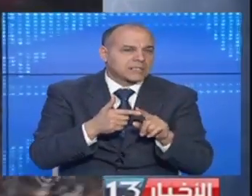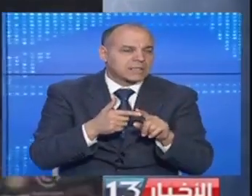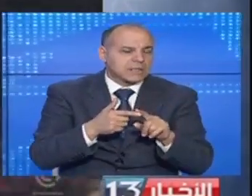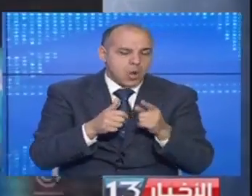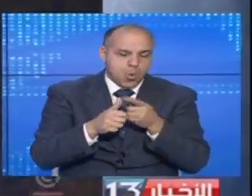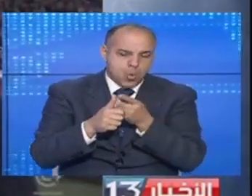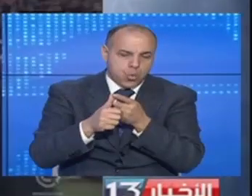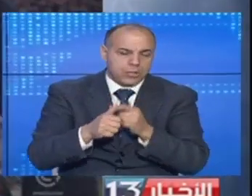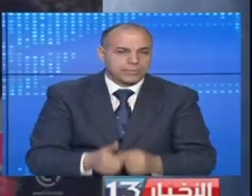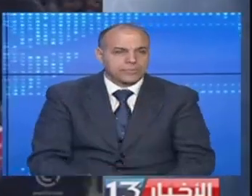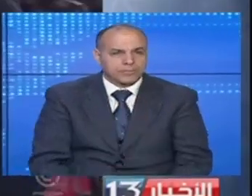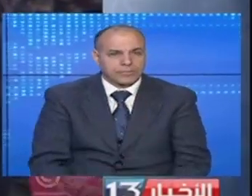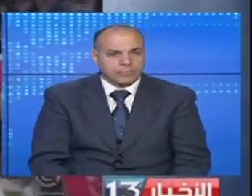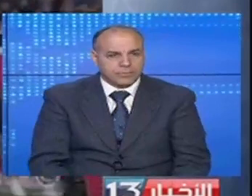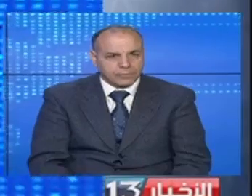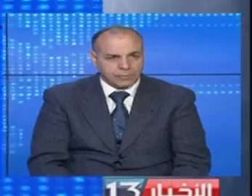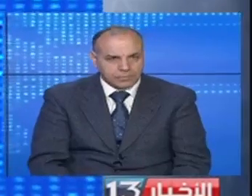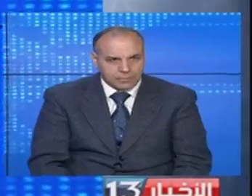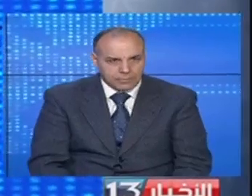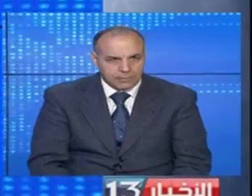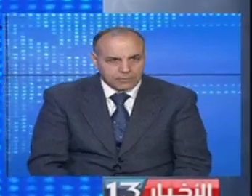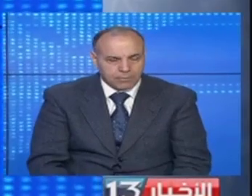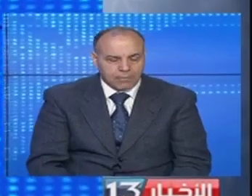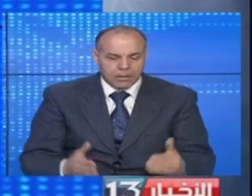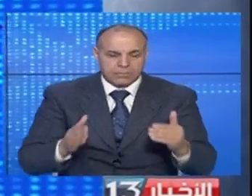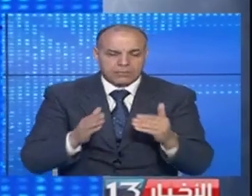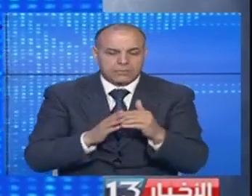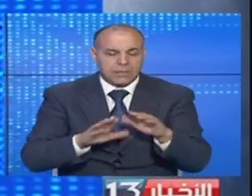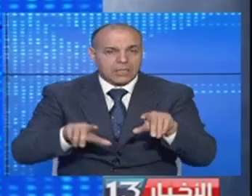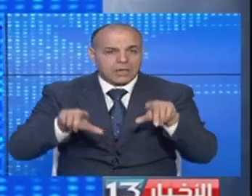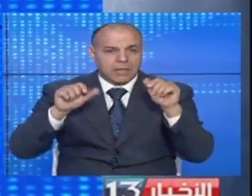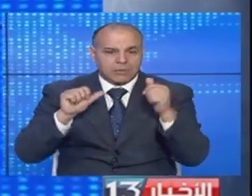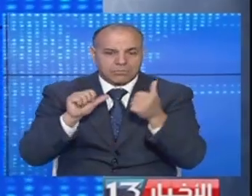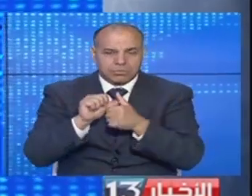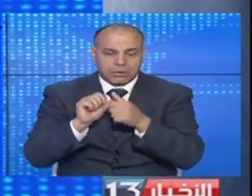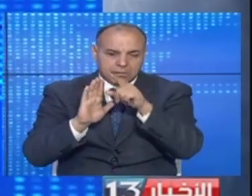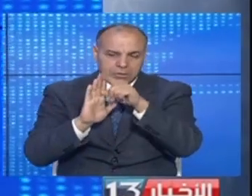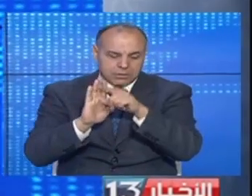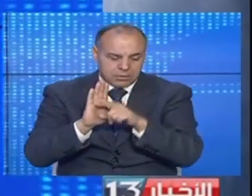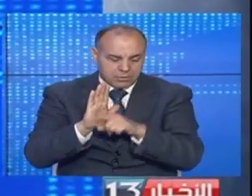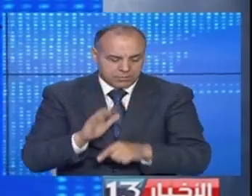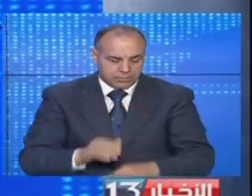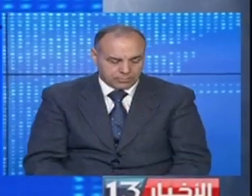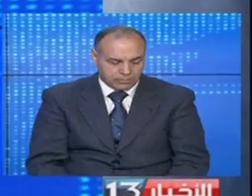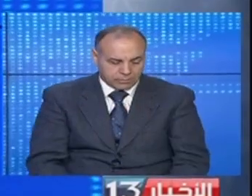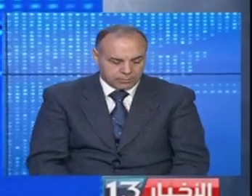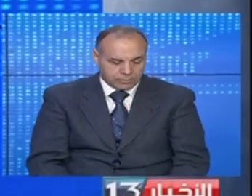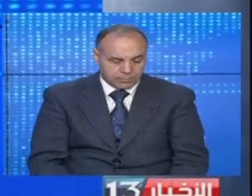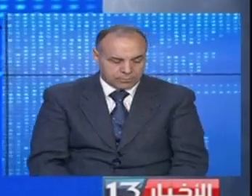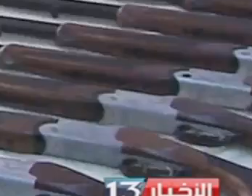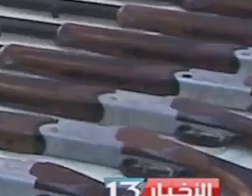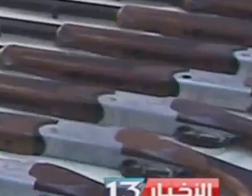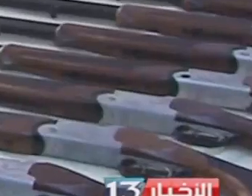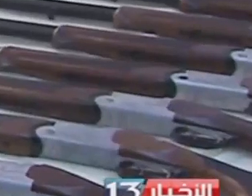الاول ختام النشره وهذا تذكير بابرز ما جاء فيها